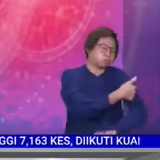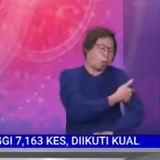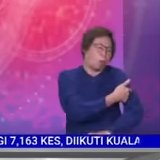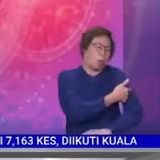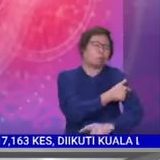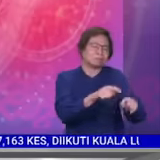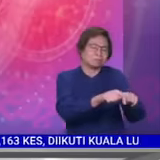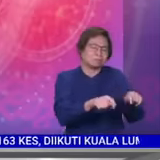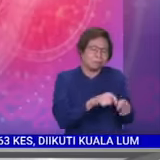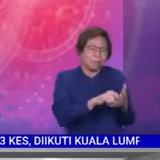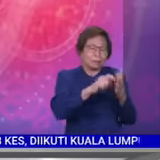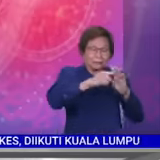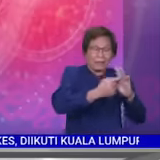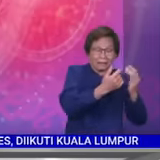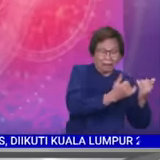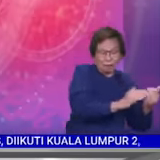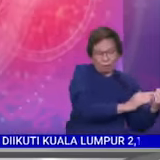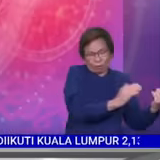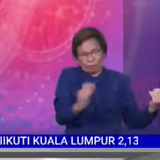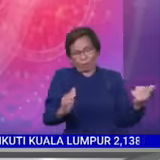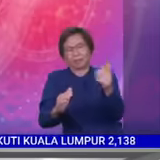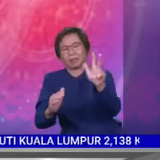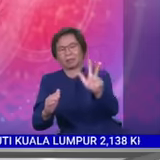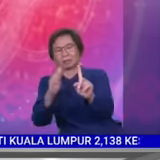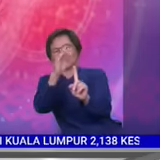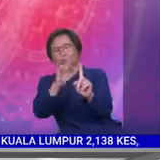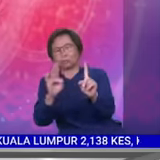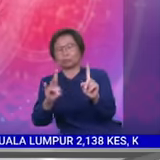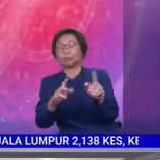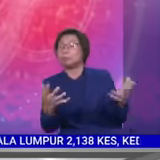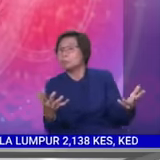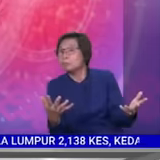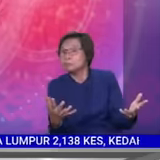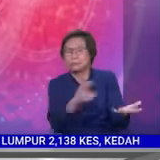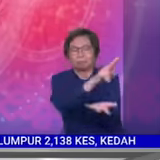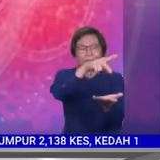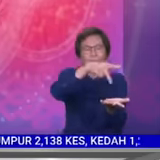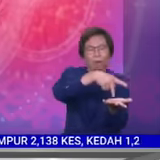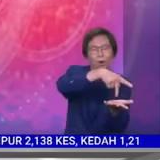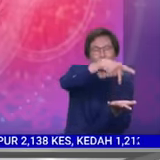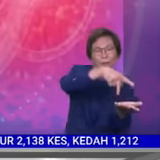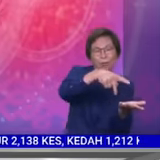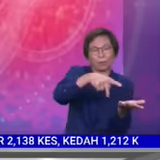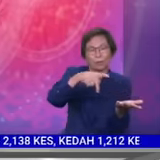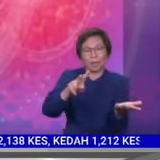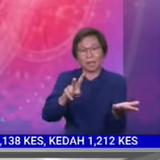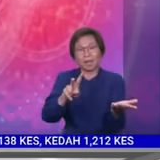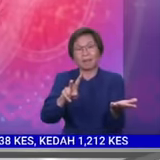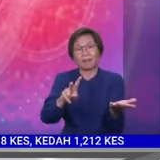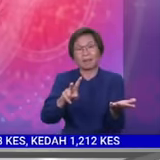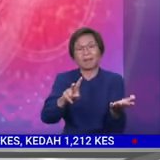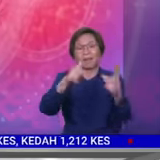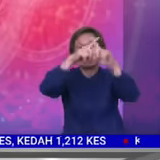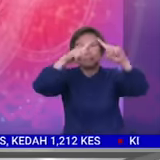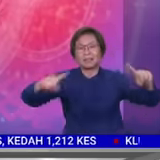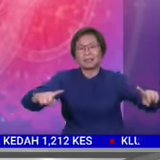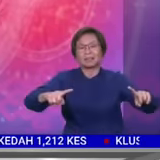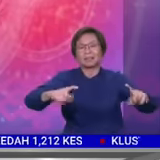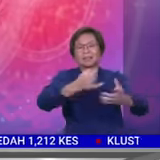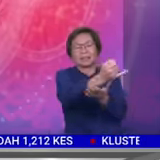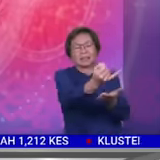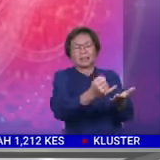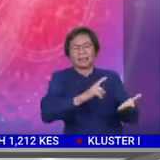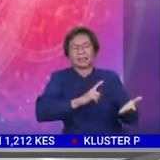Ia di adegan Belumlah hari ini hingga 31 julai bertempat di pusat pemberian vaksin PPB dewan